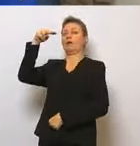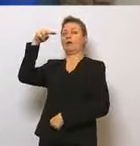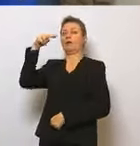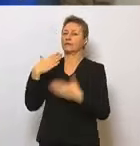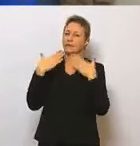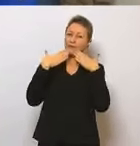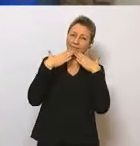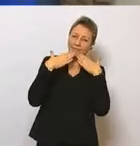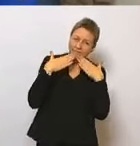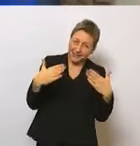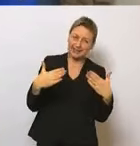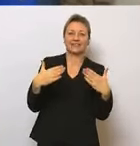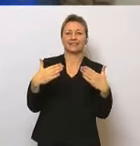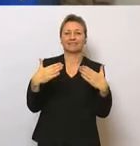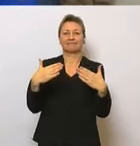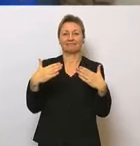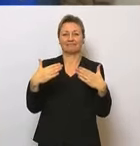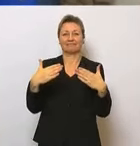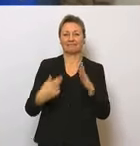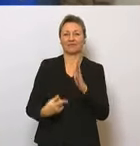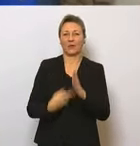remercie encore une fois.